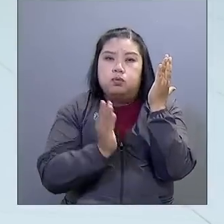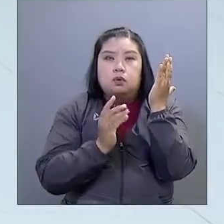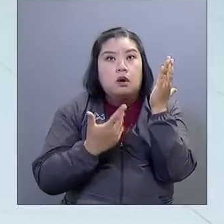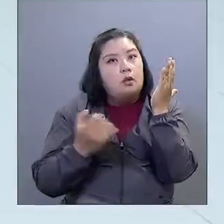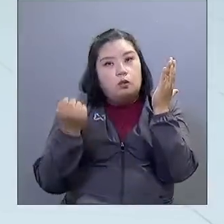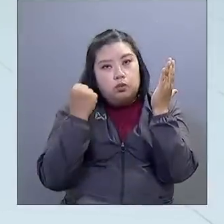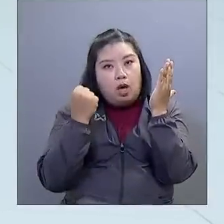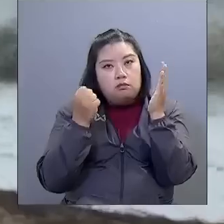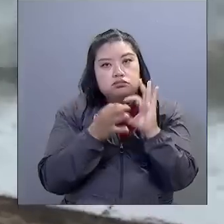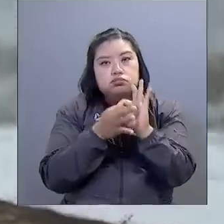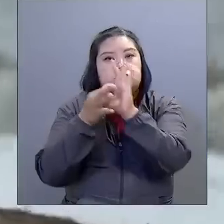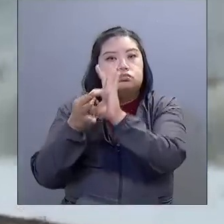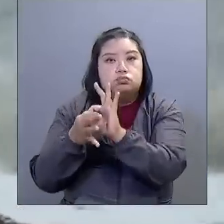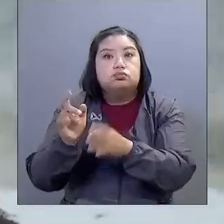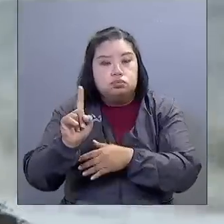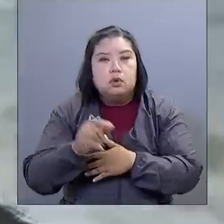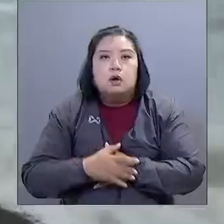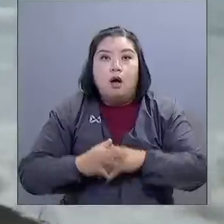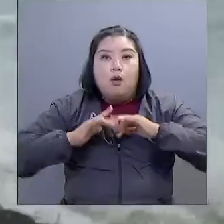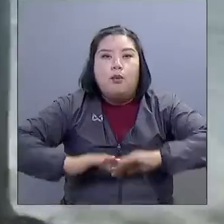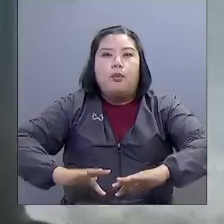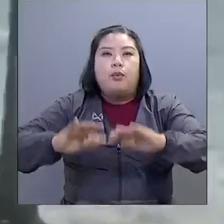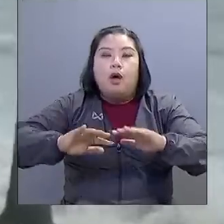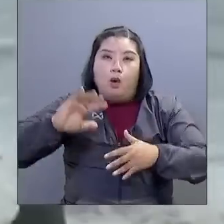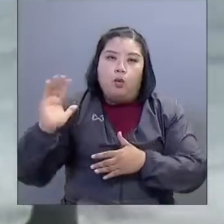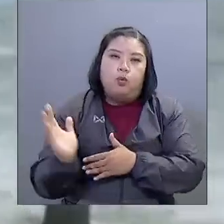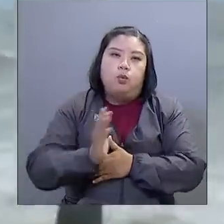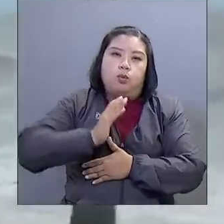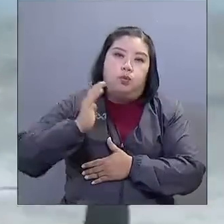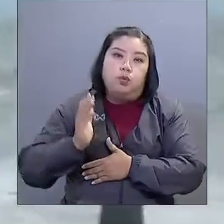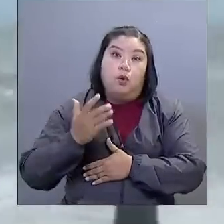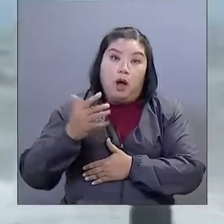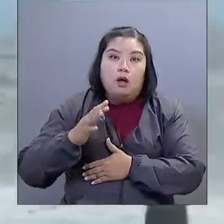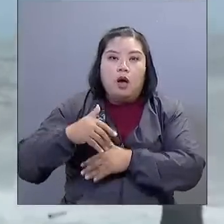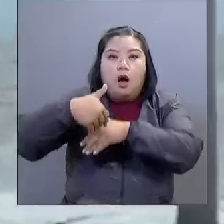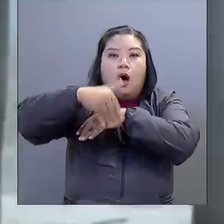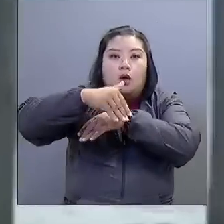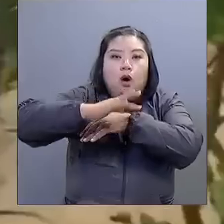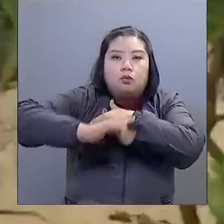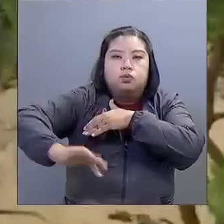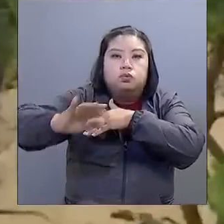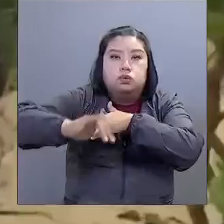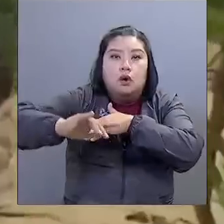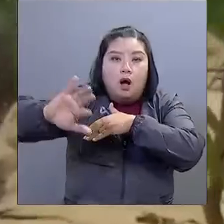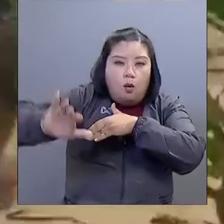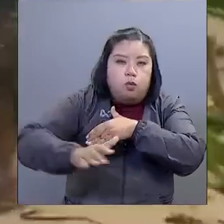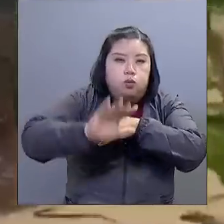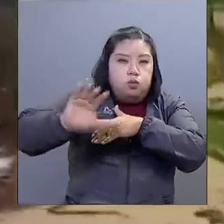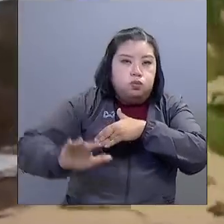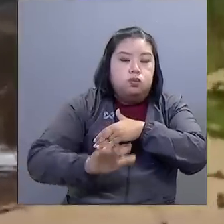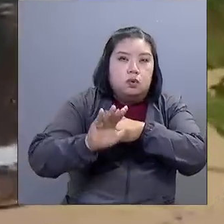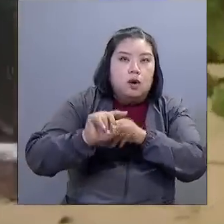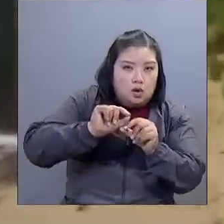ซึ่งก็จะส่งผลทําให้คลื่นลมในบริเวณอ่าวไทยนะคะและบริเวณที่ห่างฝั่งออกไประยะนี้จะมีคลื่นสูงตั้งแ